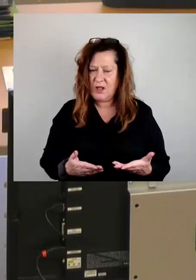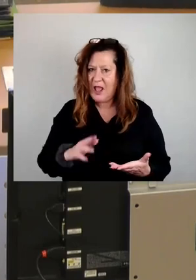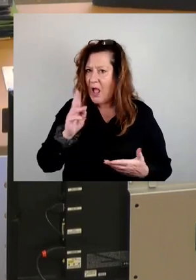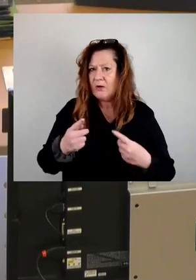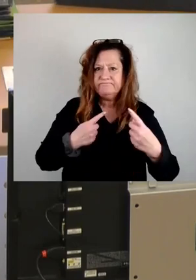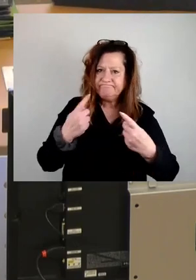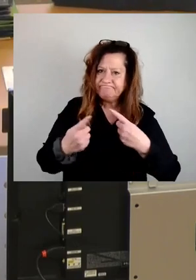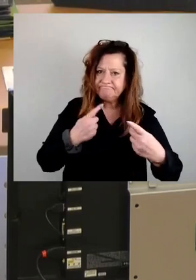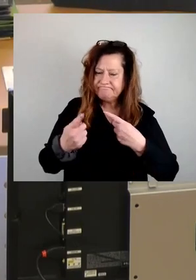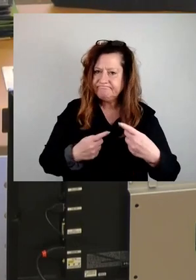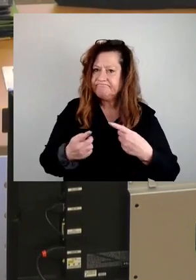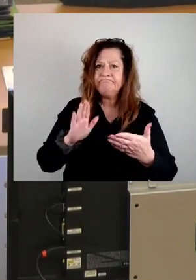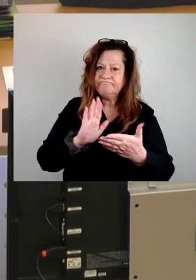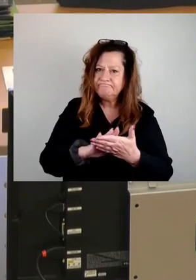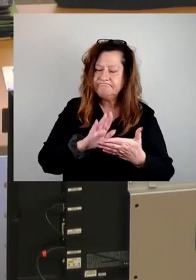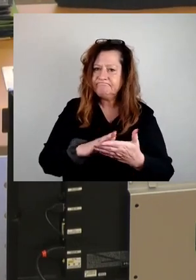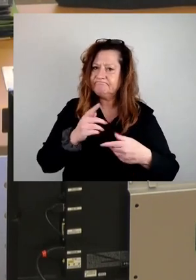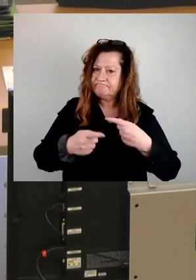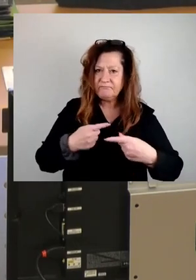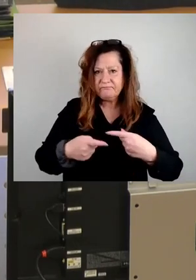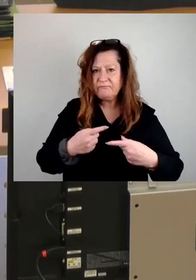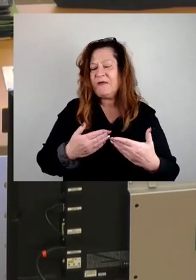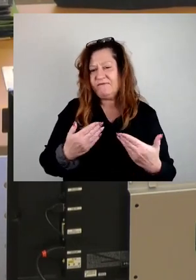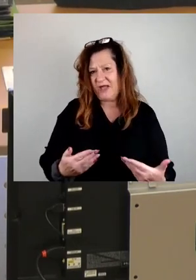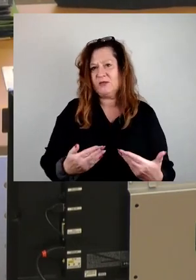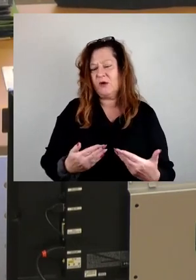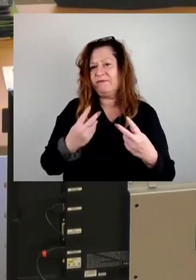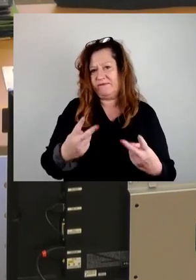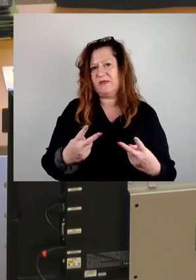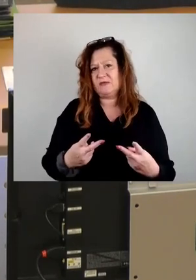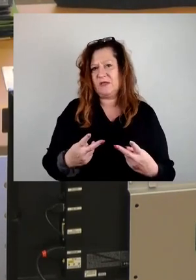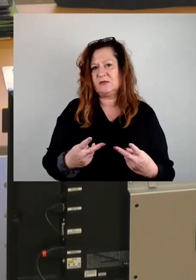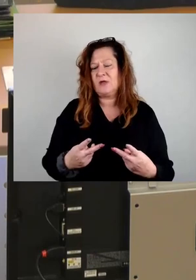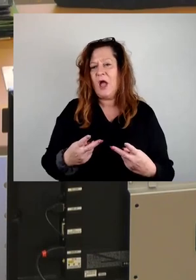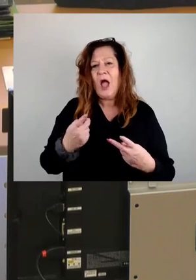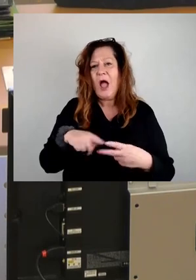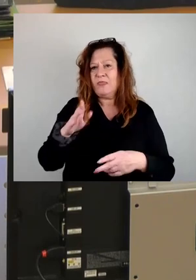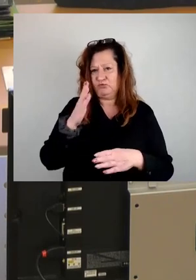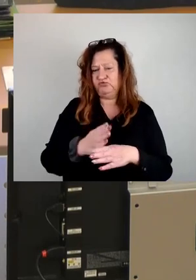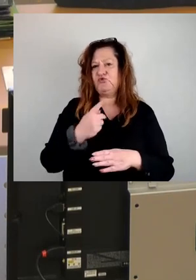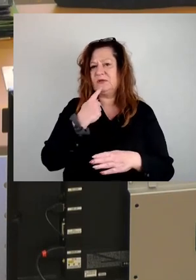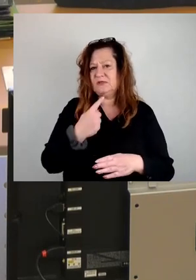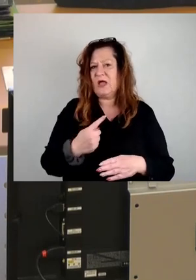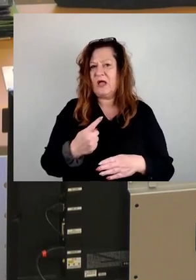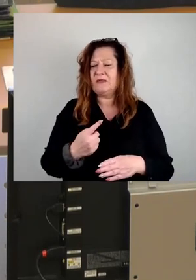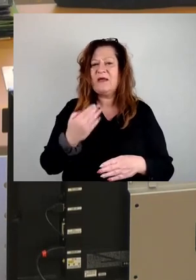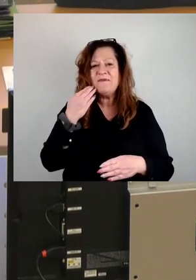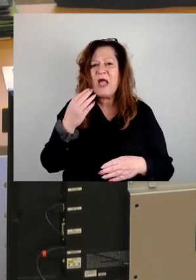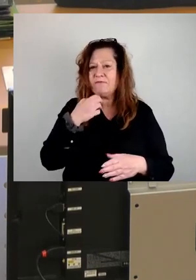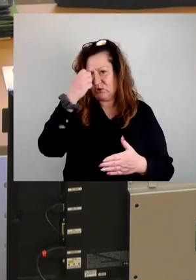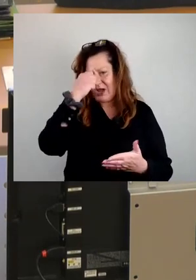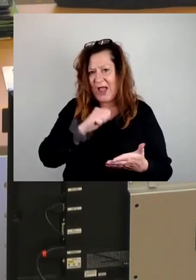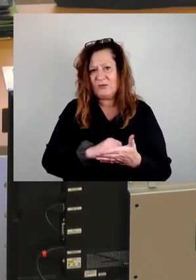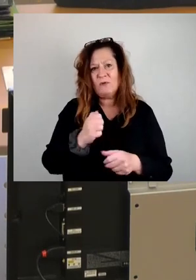Im-Gesprächsbleibens hat Frau Holowenko schon genannt. Wer sich vielleicht mal so einen Eindruck machen möchte, es gibt in Nickern schon so ein